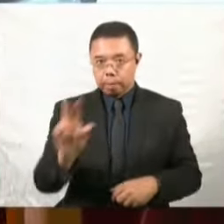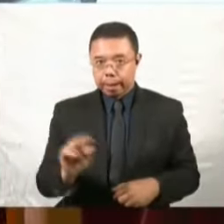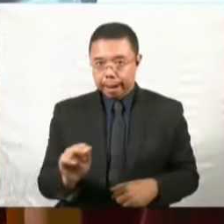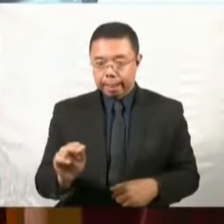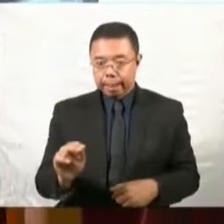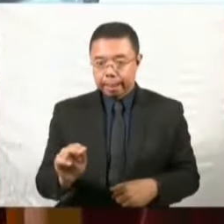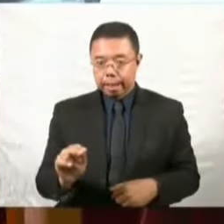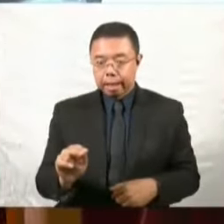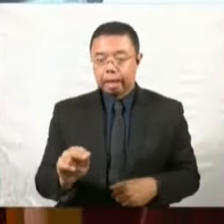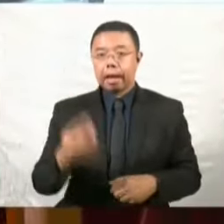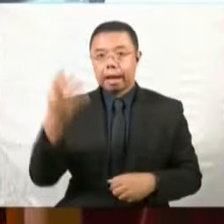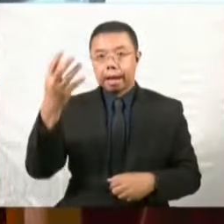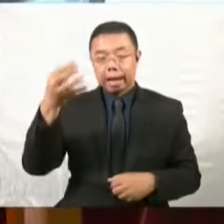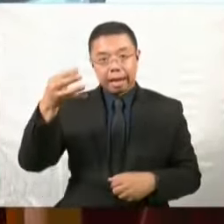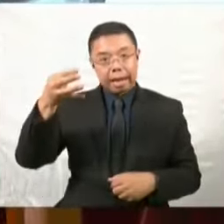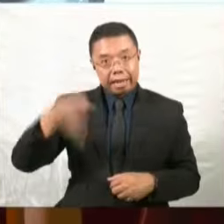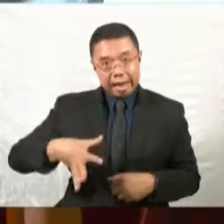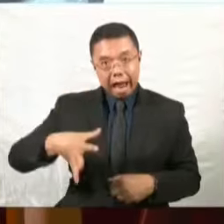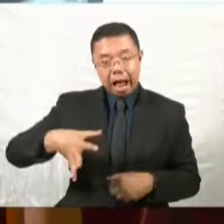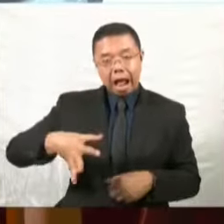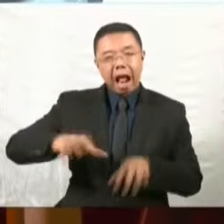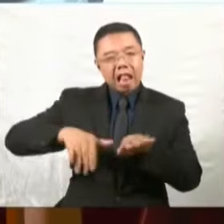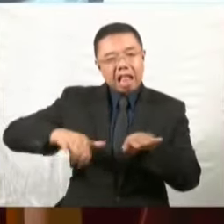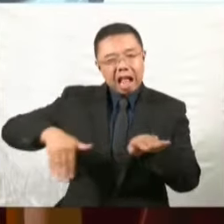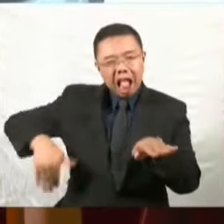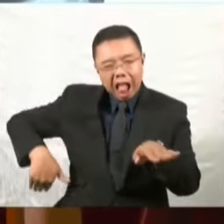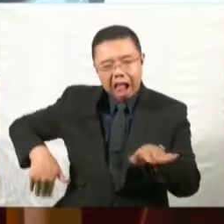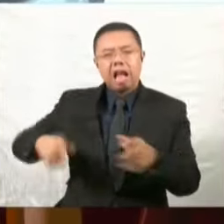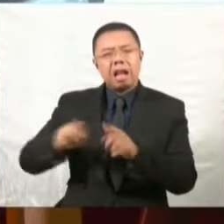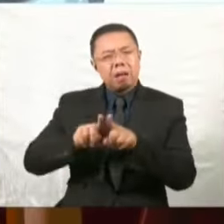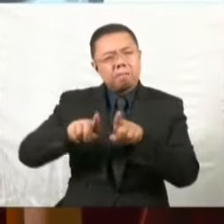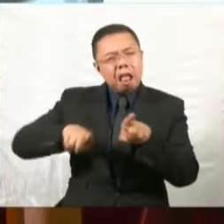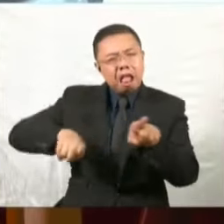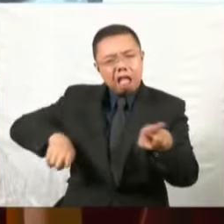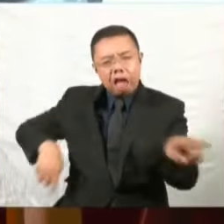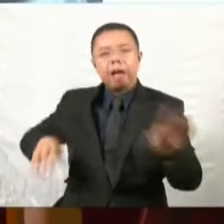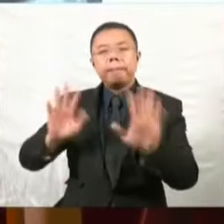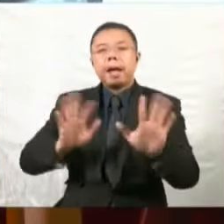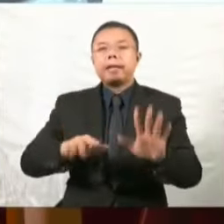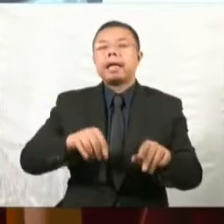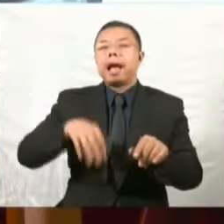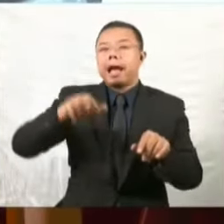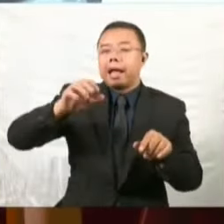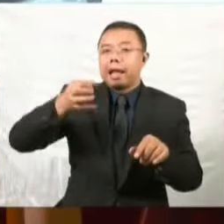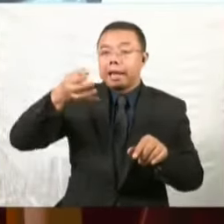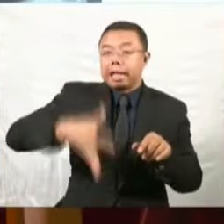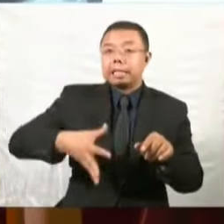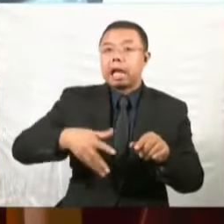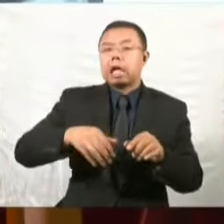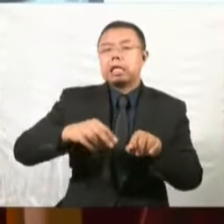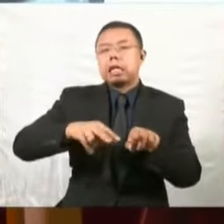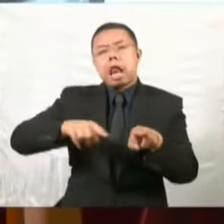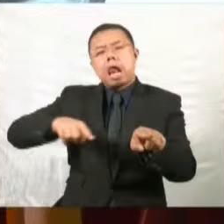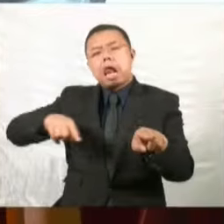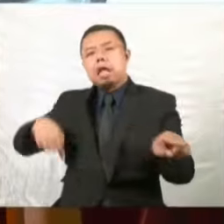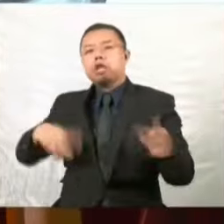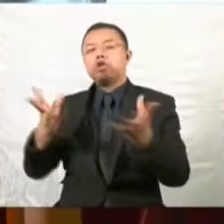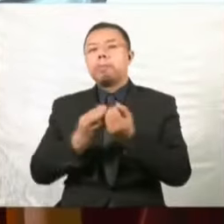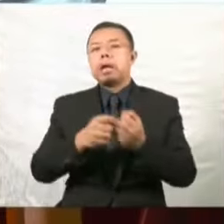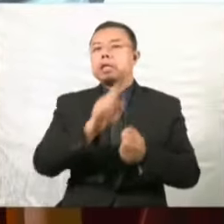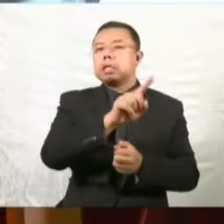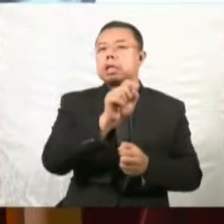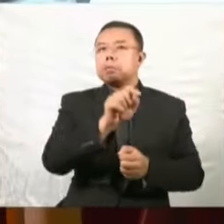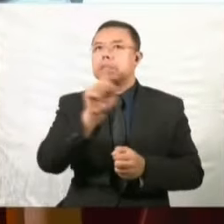Barat Desa Tertinggal dan desa sangat Tertinggal itu ada 100